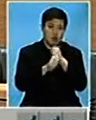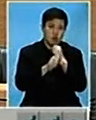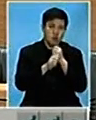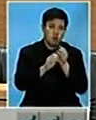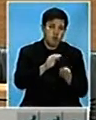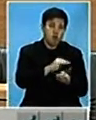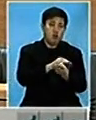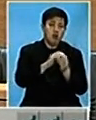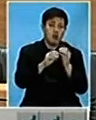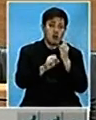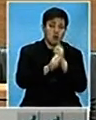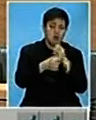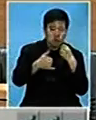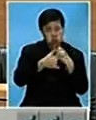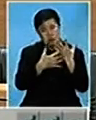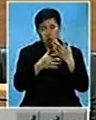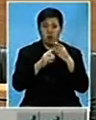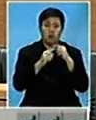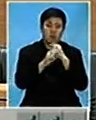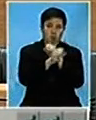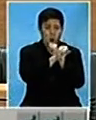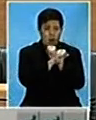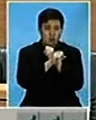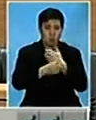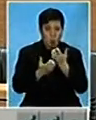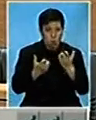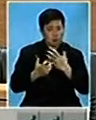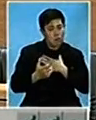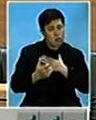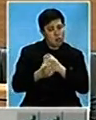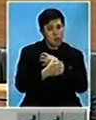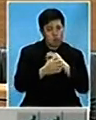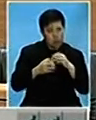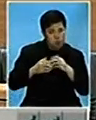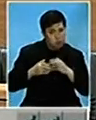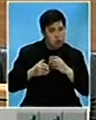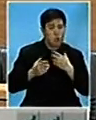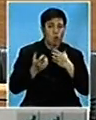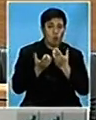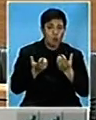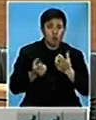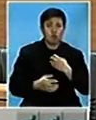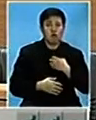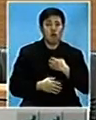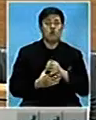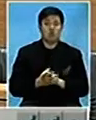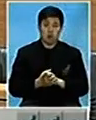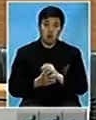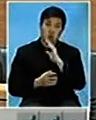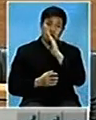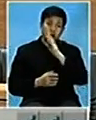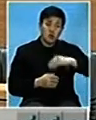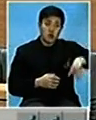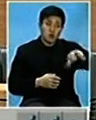ซึ่งกันและกันได้เพื่อจะปกป้องสิ่งที่ตนเองต้องการนั่นก็หมายความว่าถ้าทุกคน